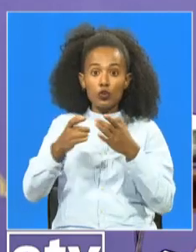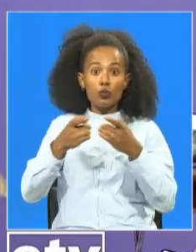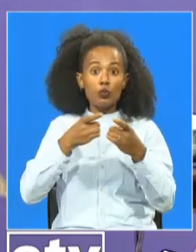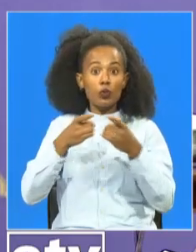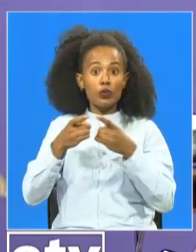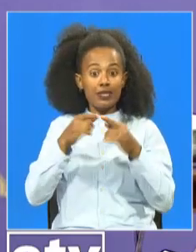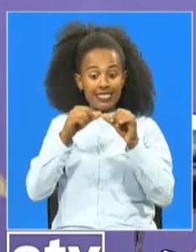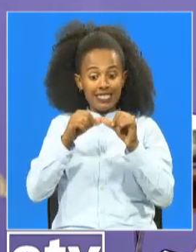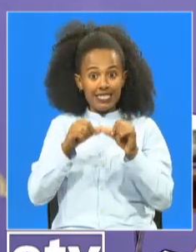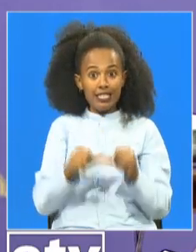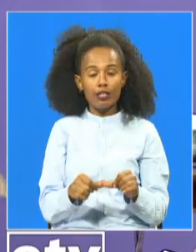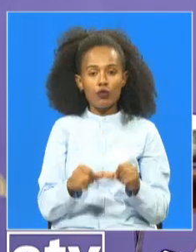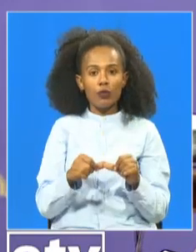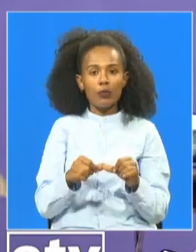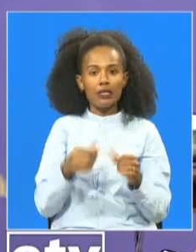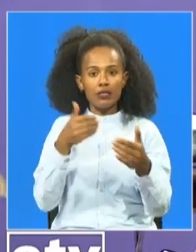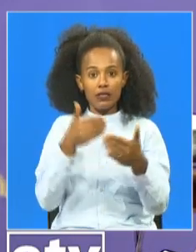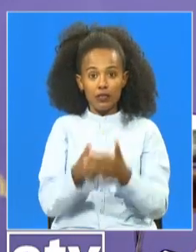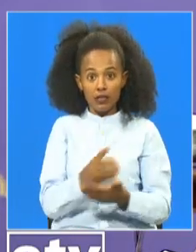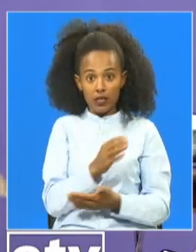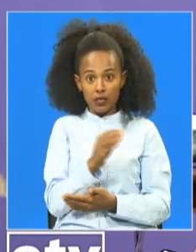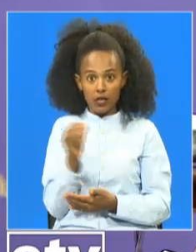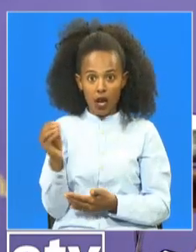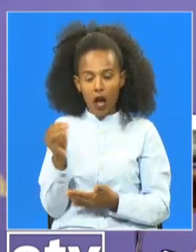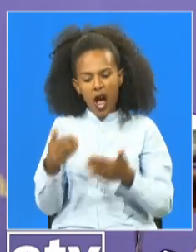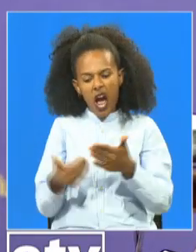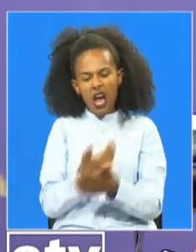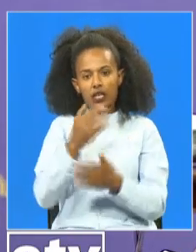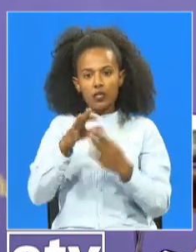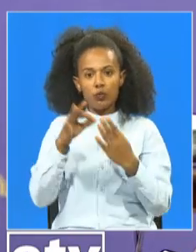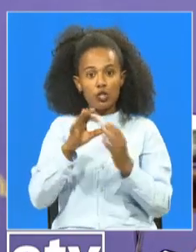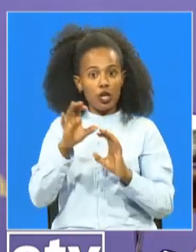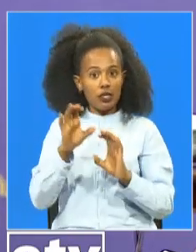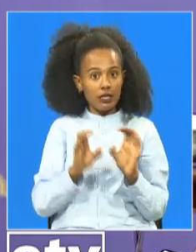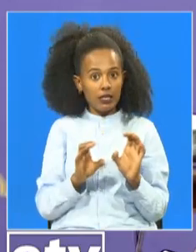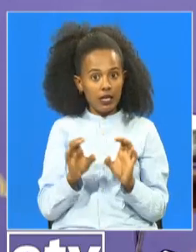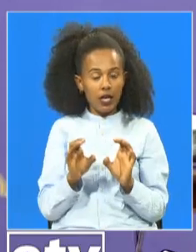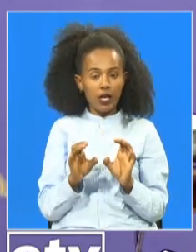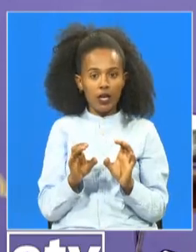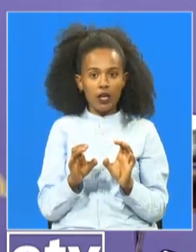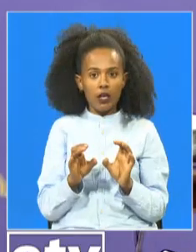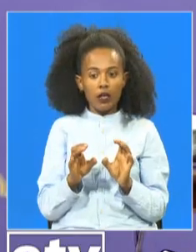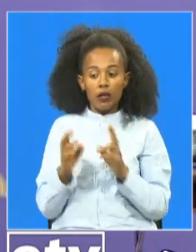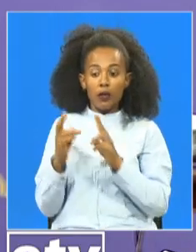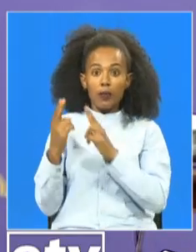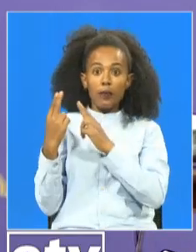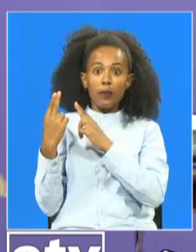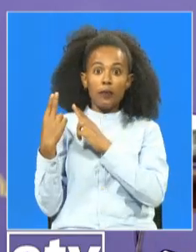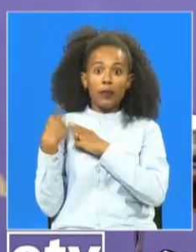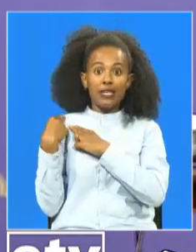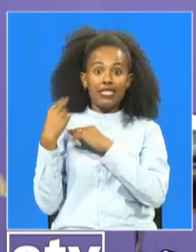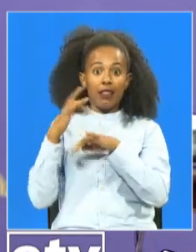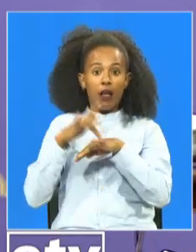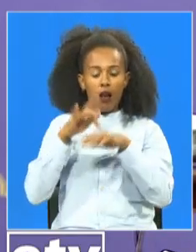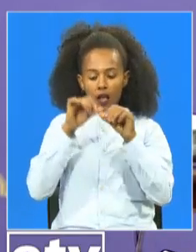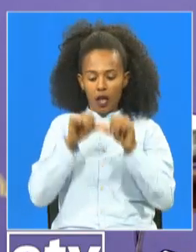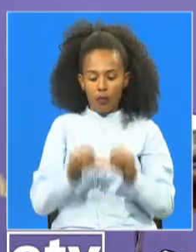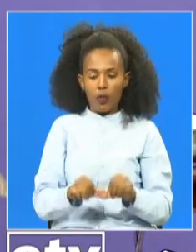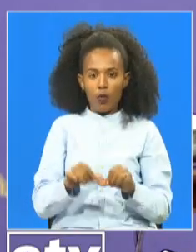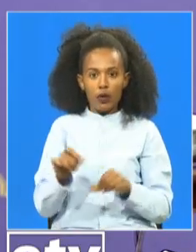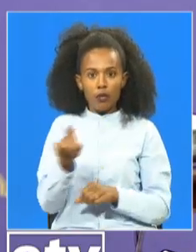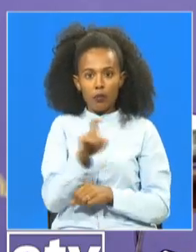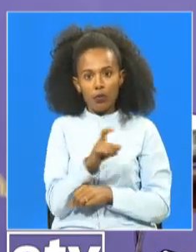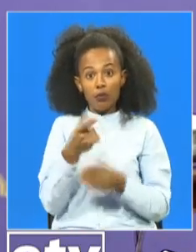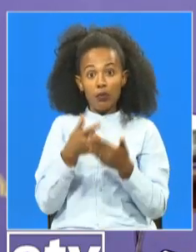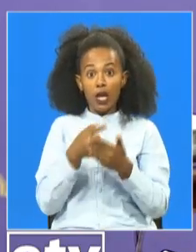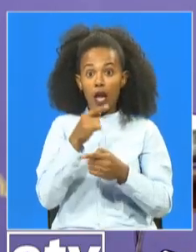ስር እስኪውልበት ድረስና አዲስ ምርጫ እስኪደረግ ድረስ በስልጣን ላይ የሚቆይ ቢሆን